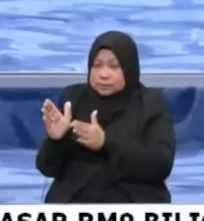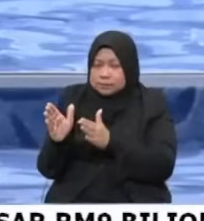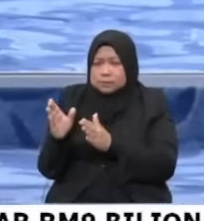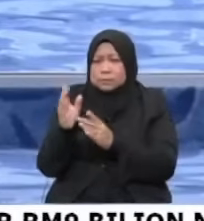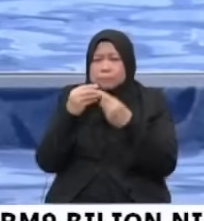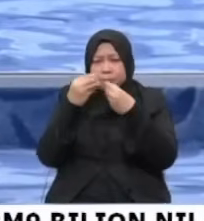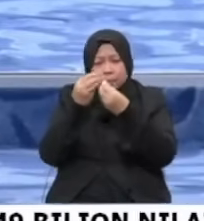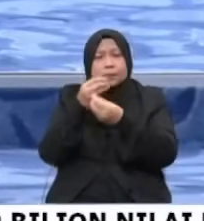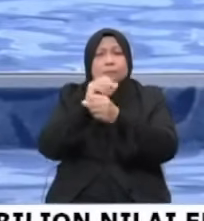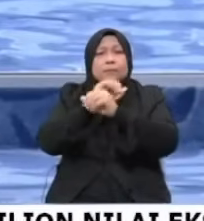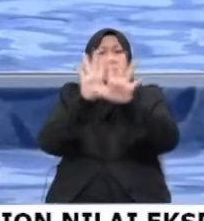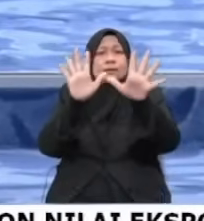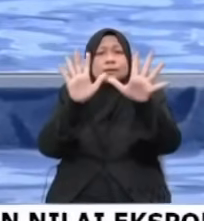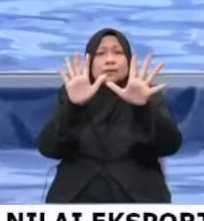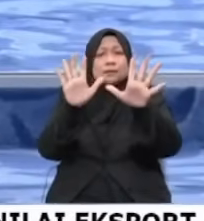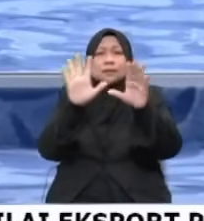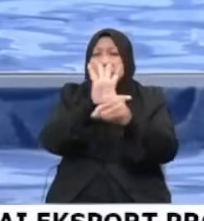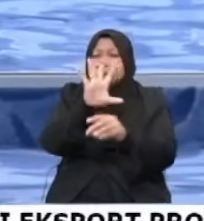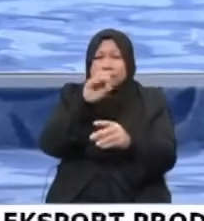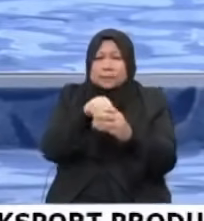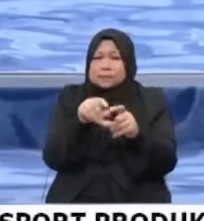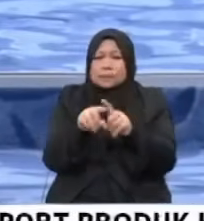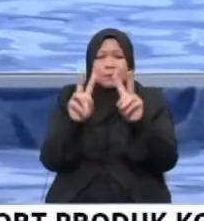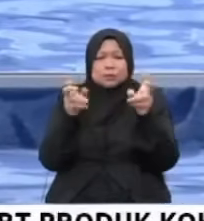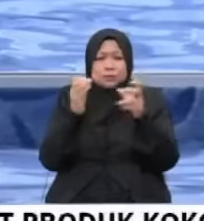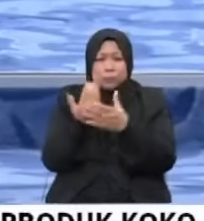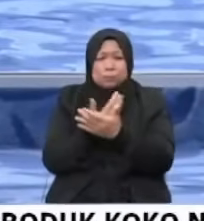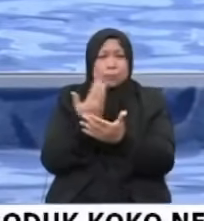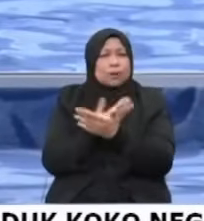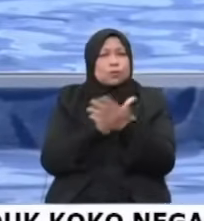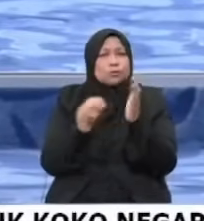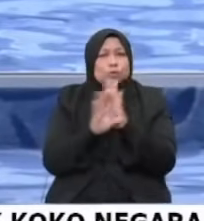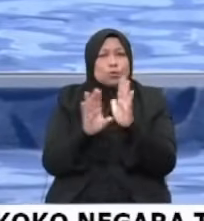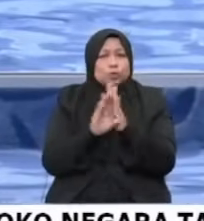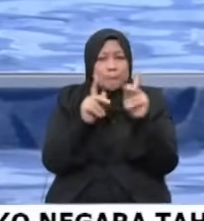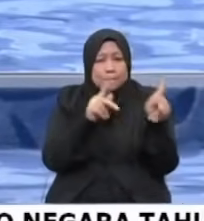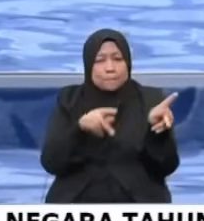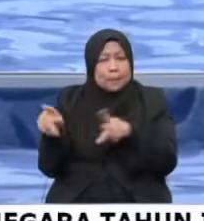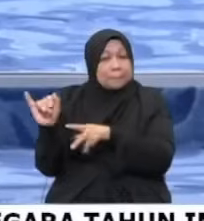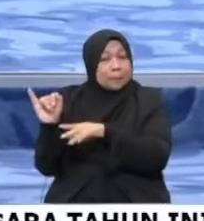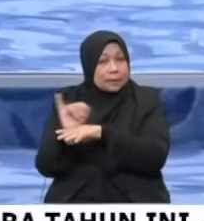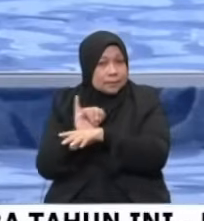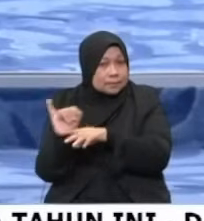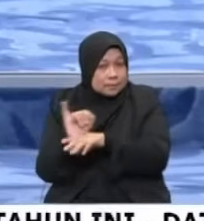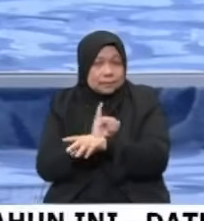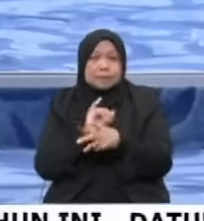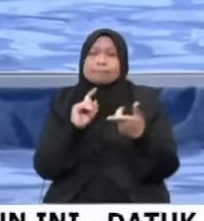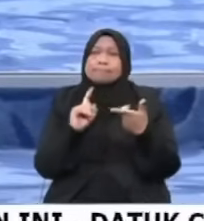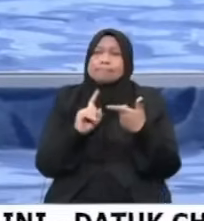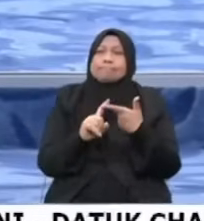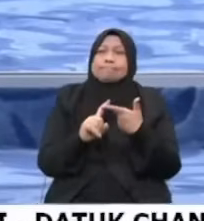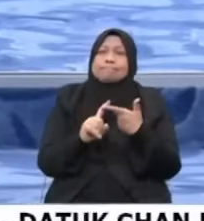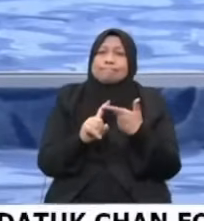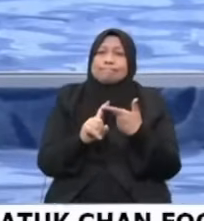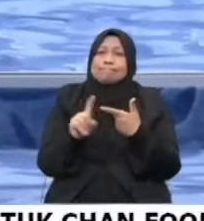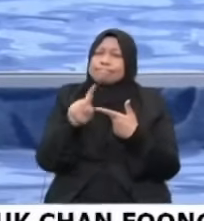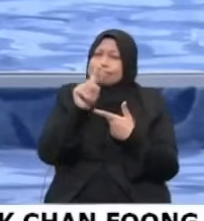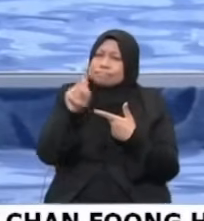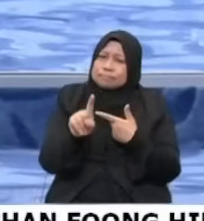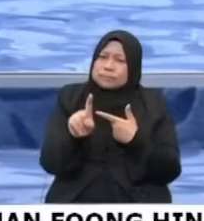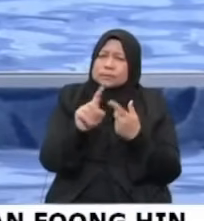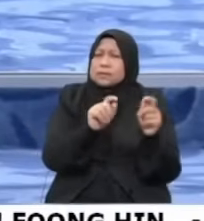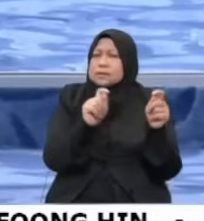memberi penjelasan termasuk isu-isu baru seperti pelan Perindustrian soal